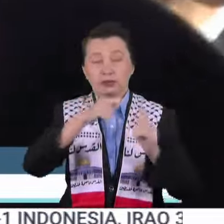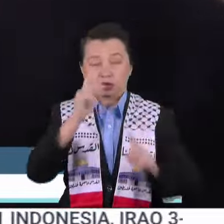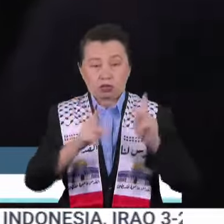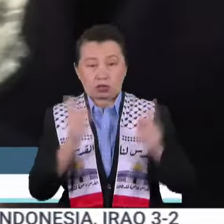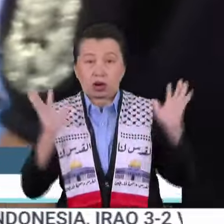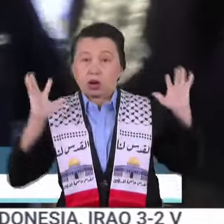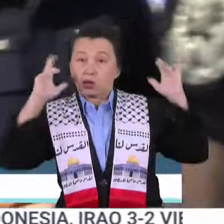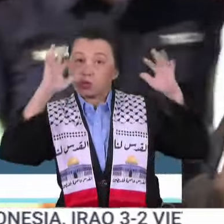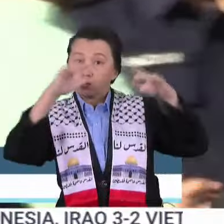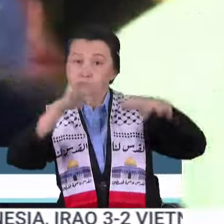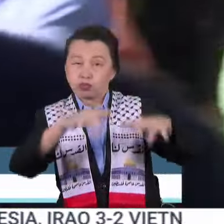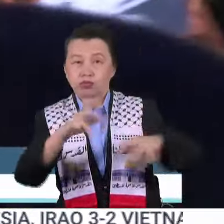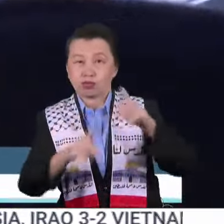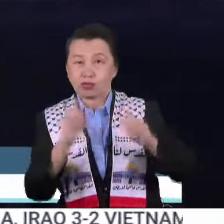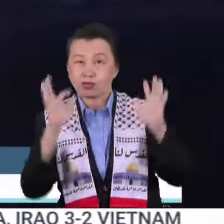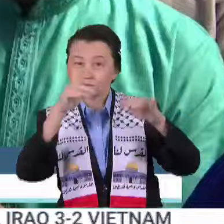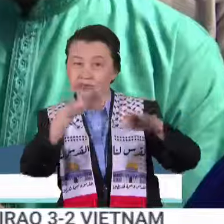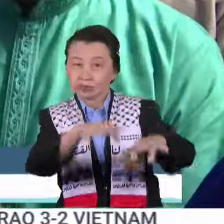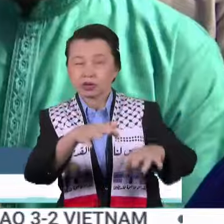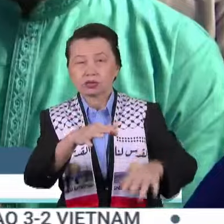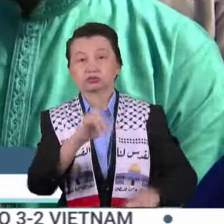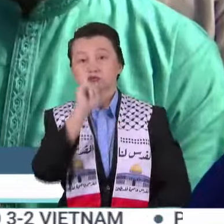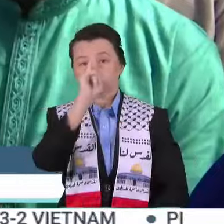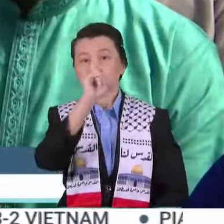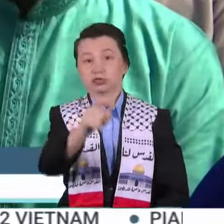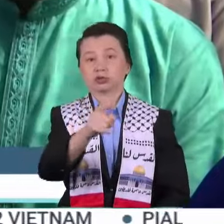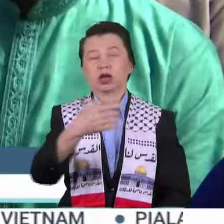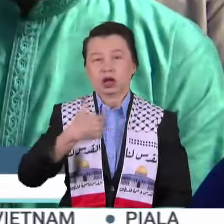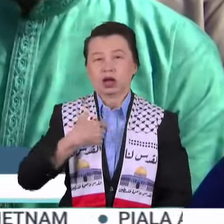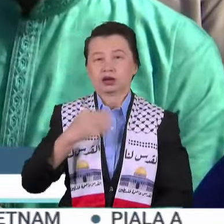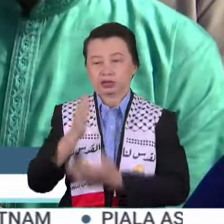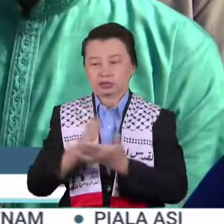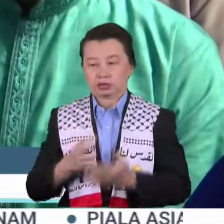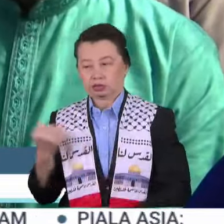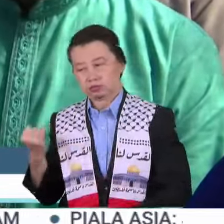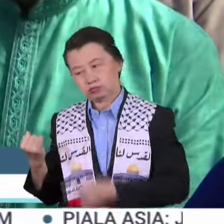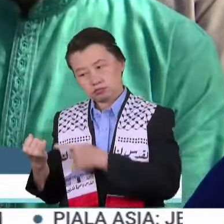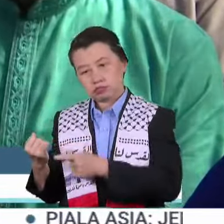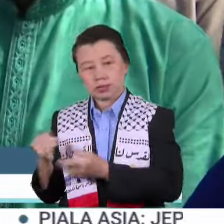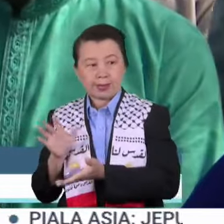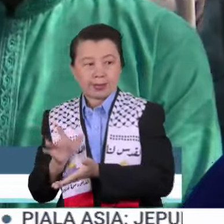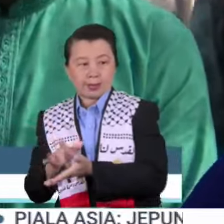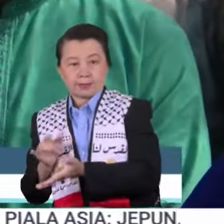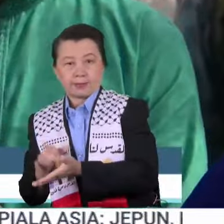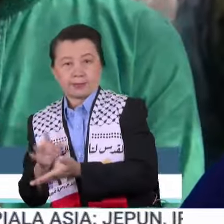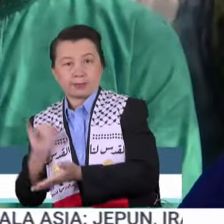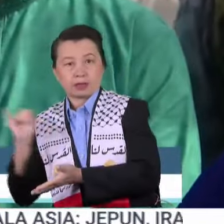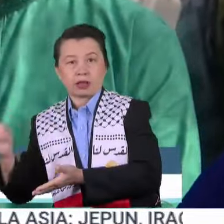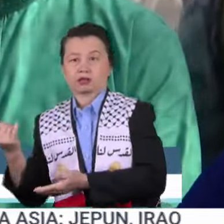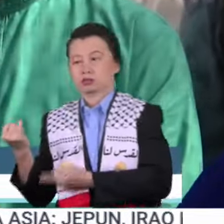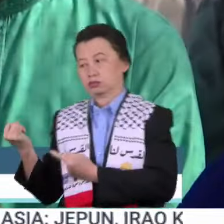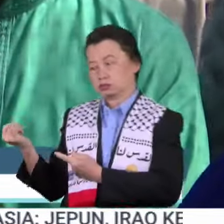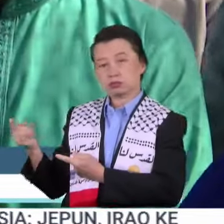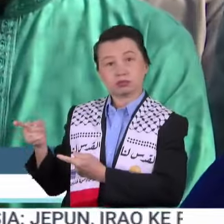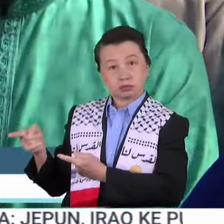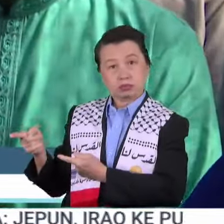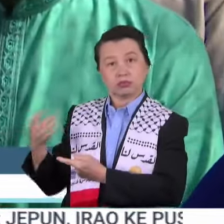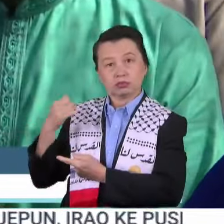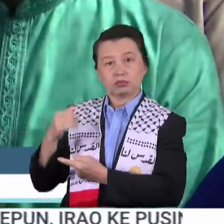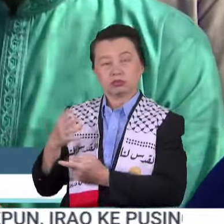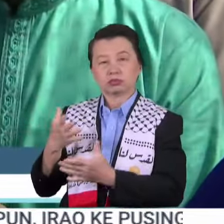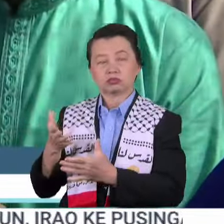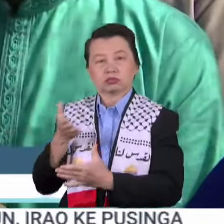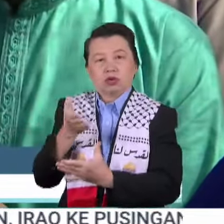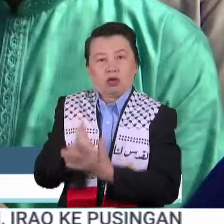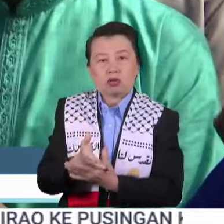ramai tumpuan orang ni, maka sudah pastilah ada beberapa pihak yang cuba mengambil kesempatan bagi